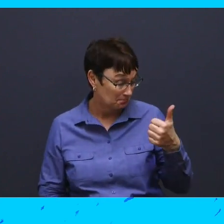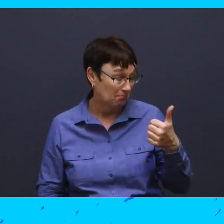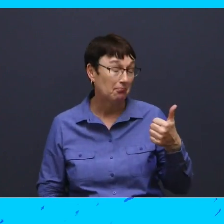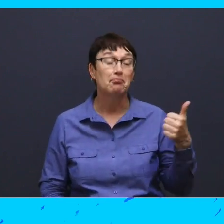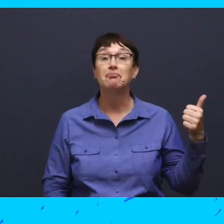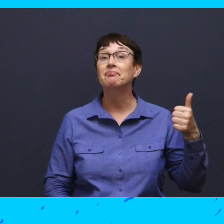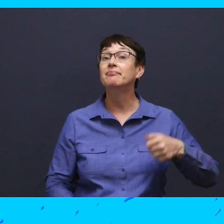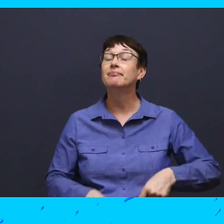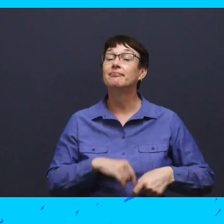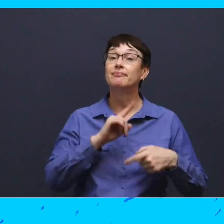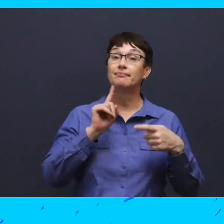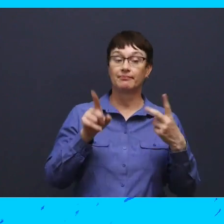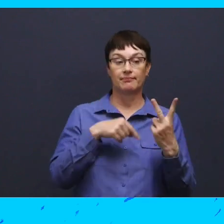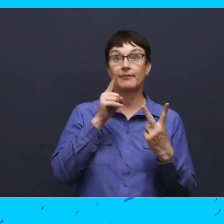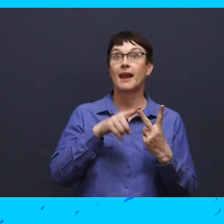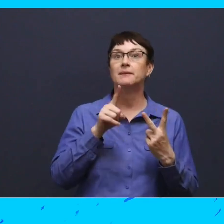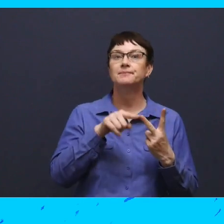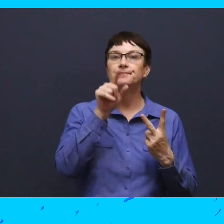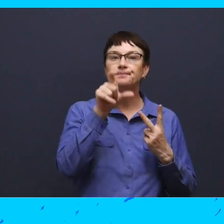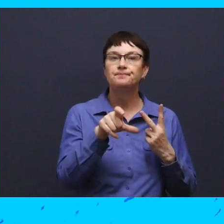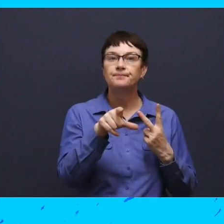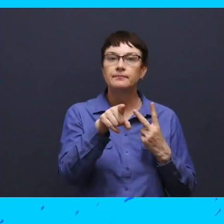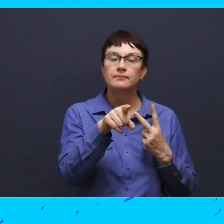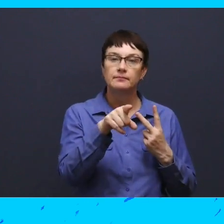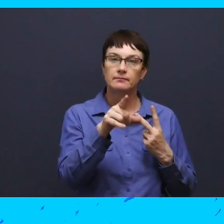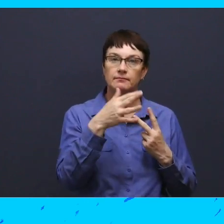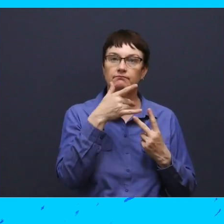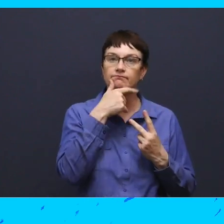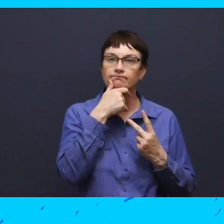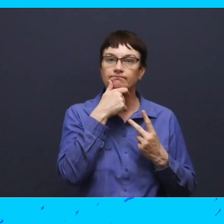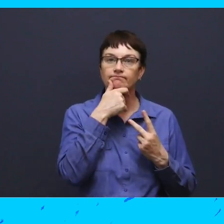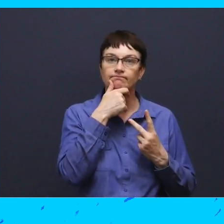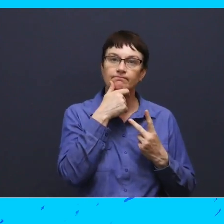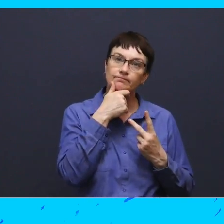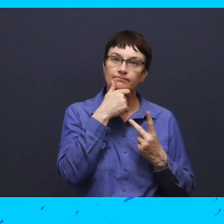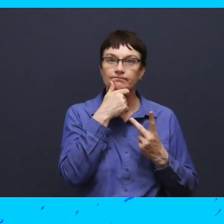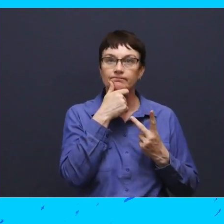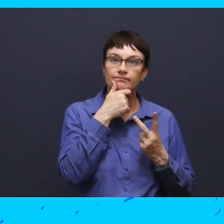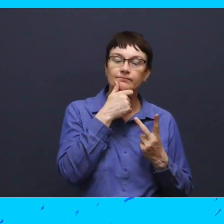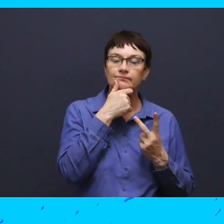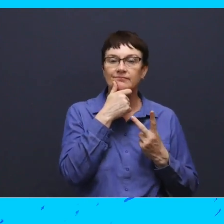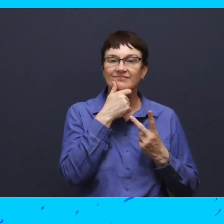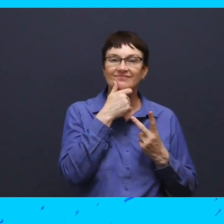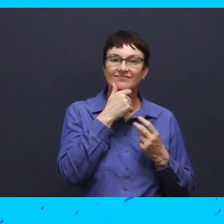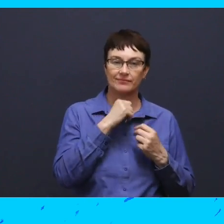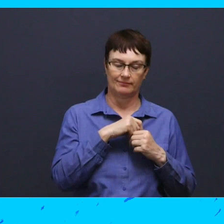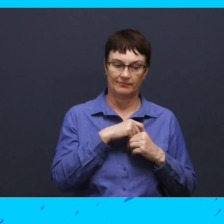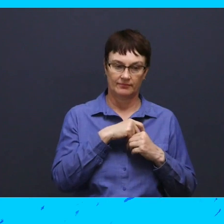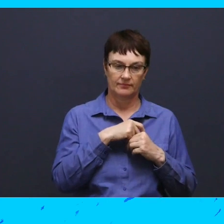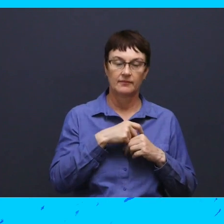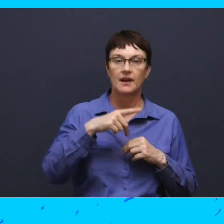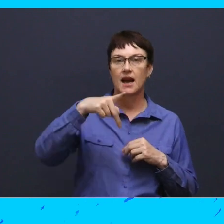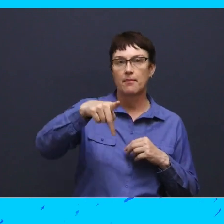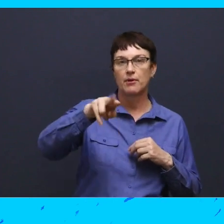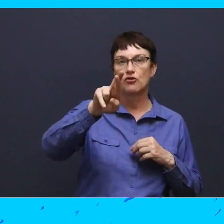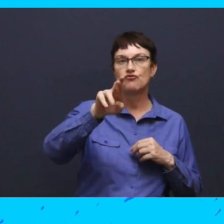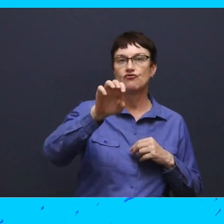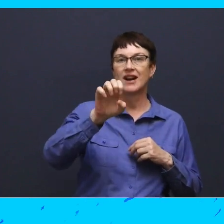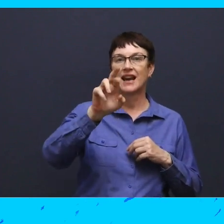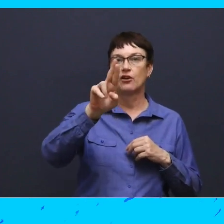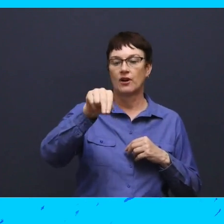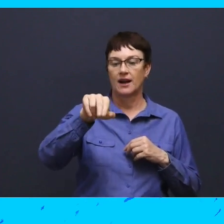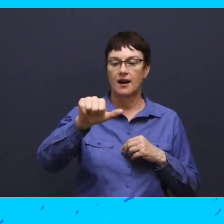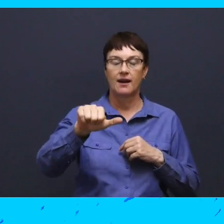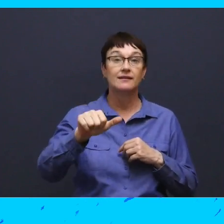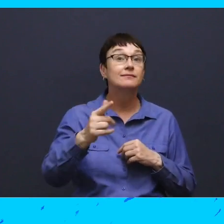Et maintenant, on va passer la parole à Prina. Prina, serait